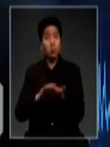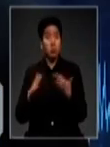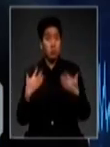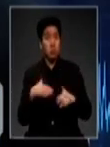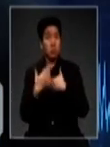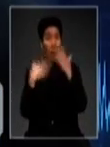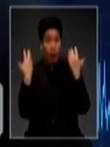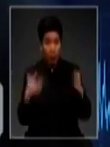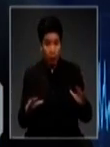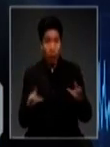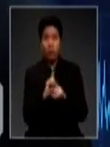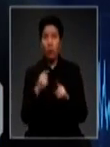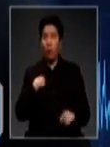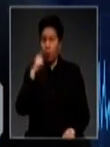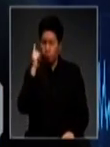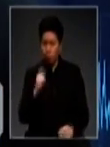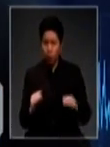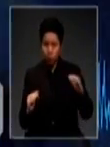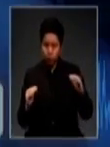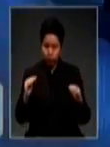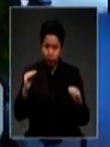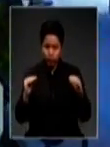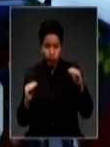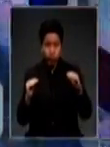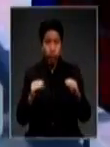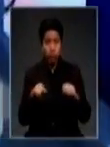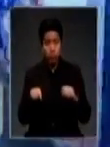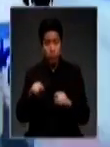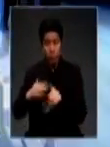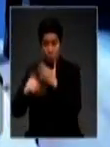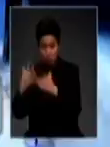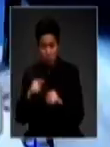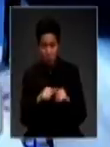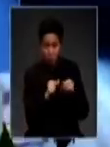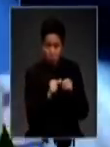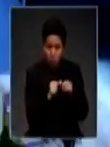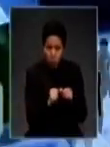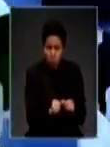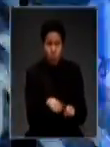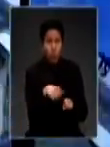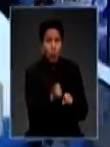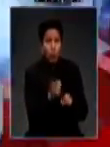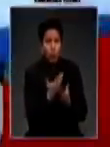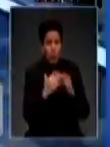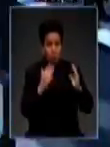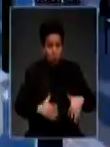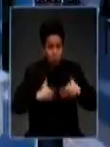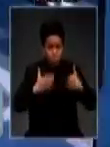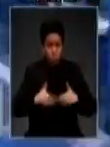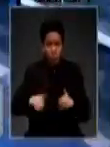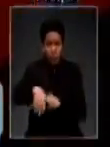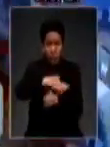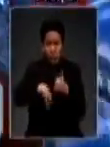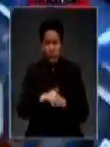ขณะเดียวกันเราก็ต้องพยายามรักษาสมดุลของการพัฒนาเพื่อให้เกิดความยั่งยืนเพราะฉะนั้นมีรายได้อย่างเดียวแล้วสิ่งแวดล้อม